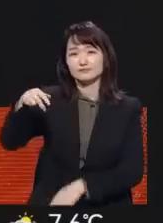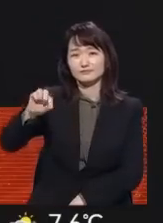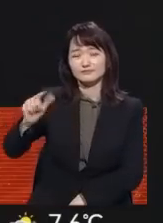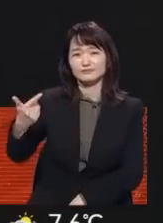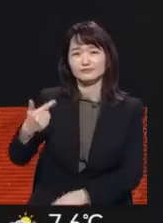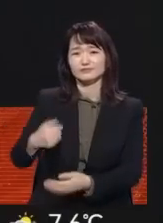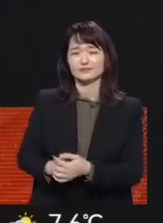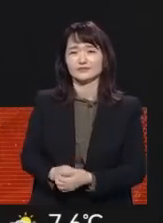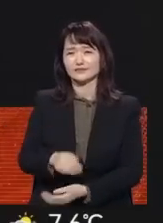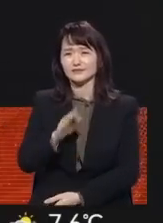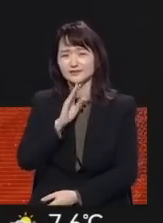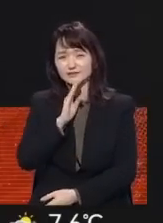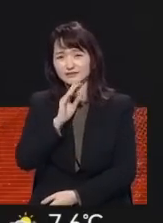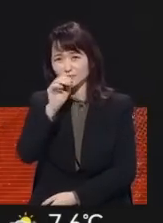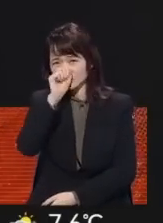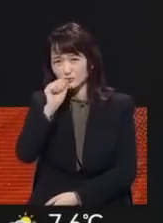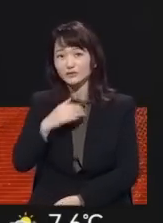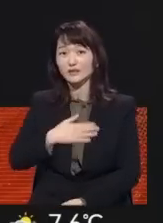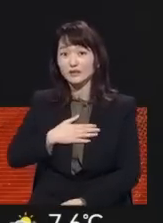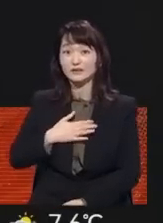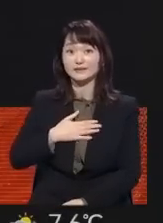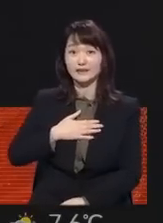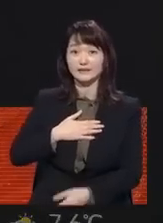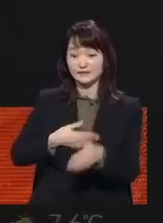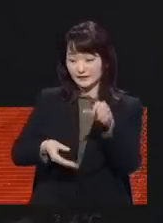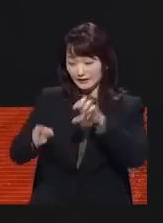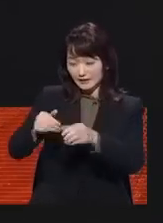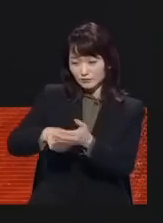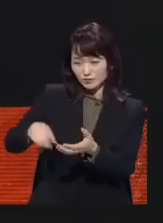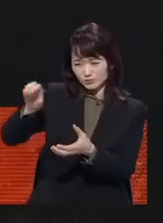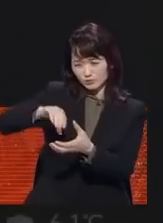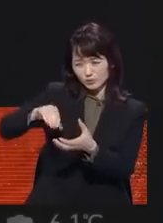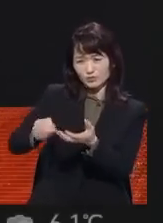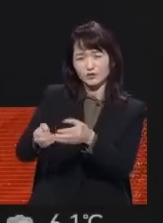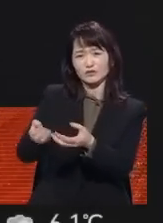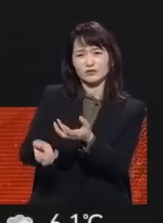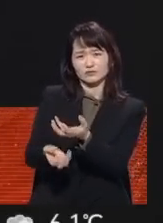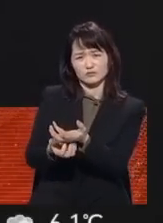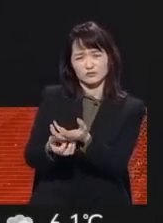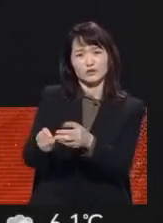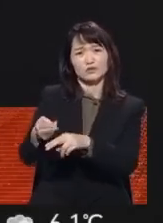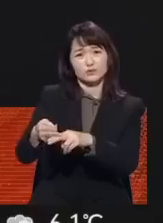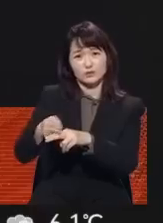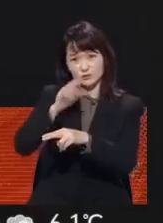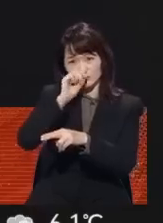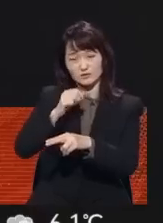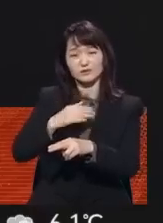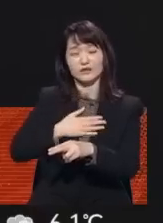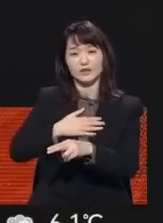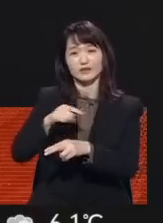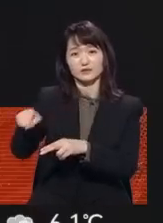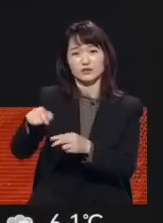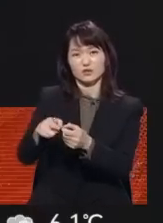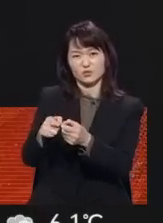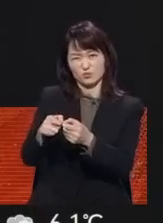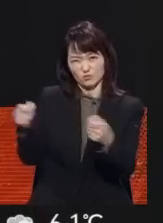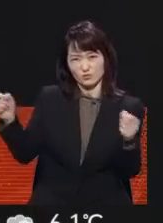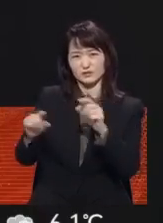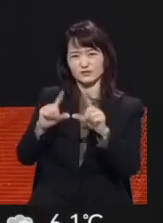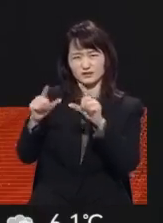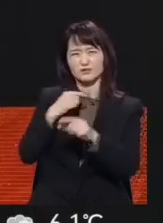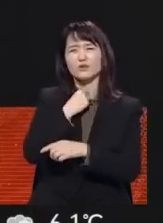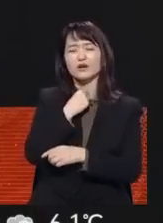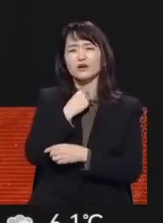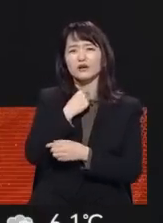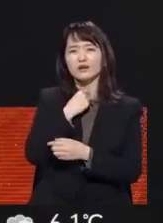호강 날라리가났다 오빠 나도 화학 준비로 넣으면 진짜 편하거든 이게 다 너무 오래 살라고 하는 짓이야 잔말 말고 입